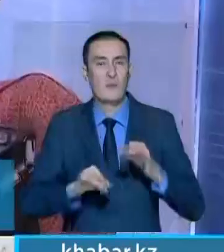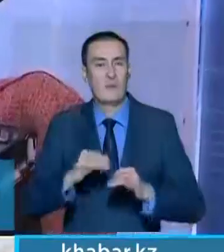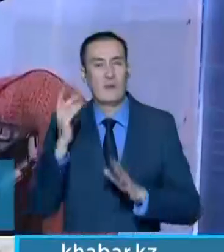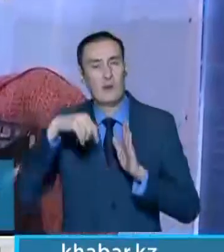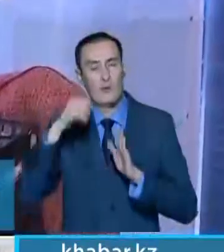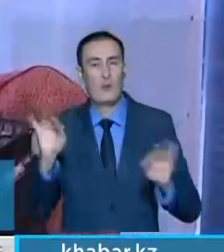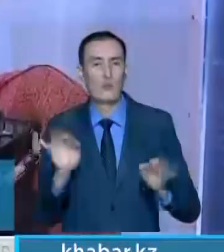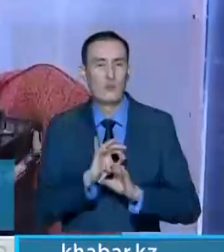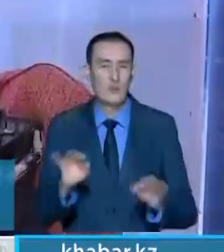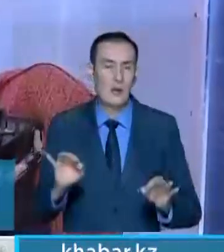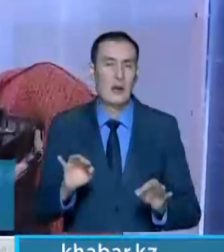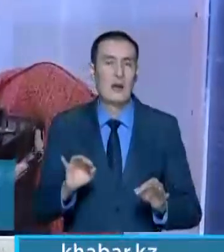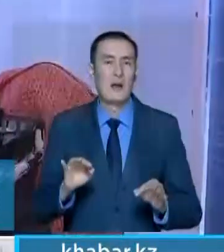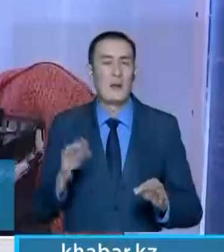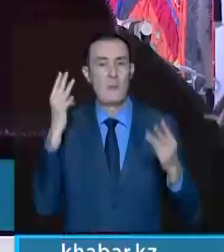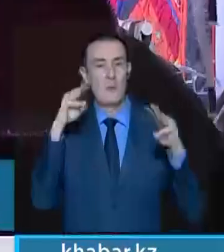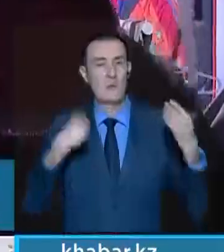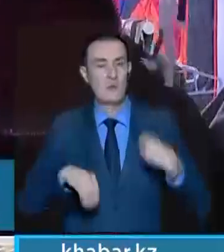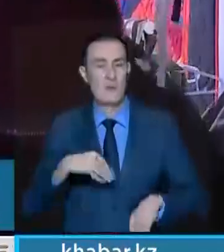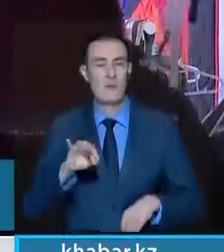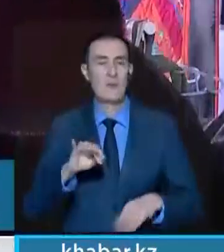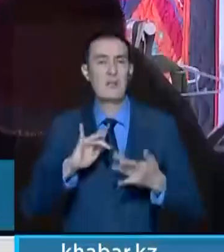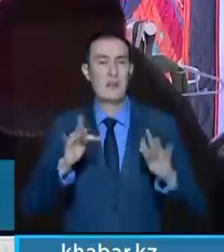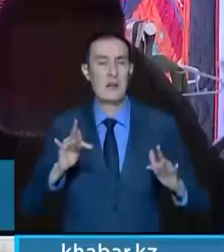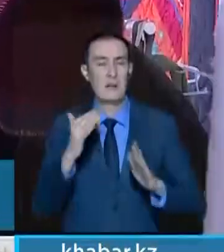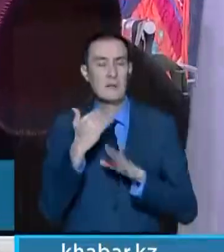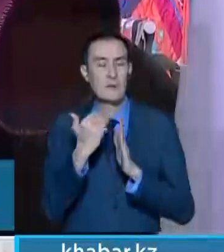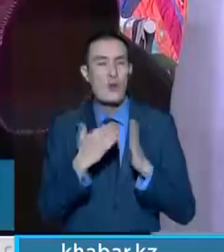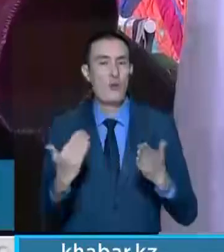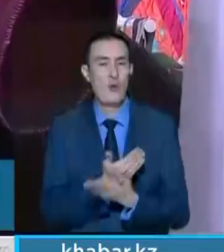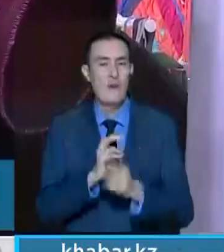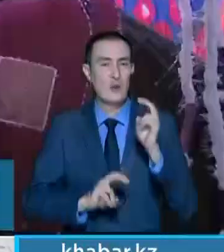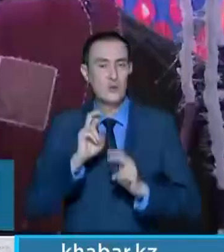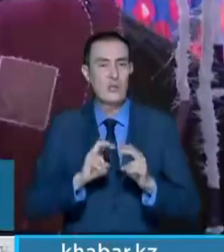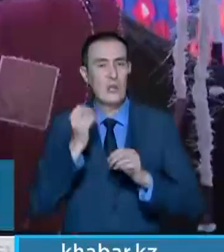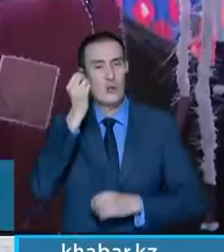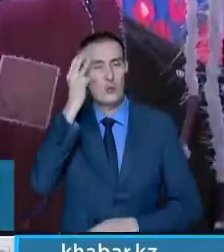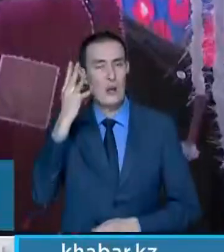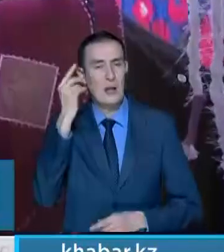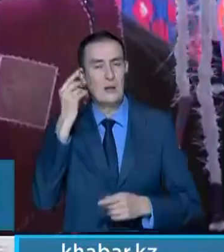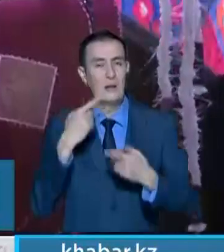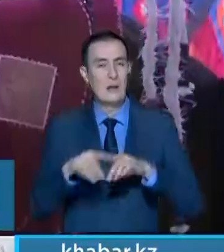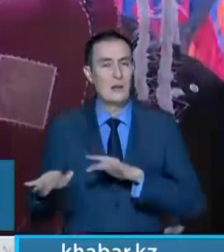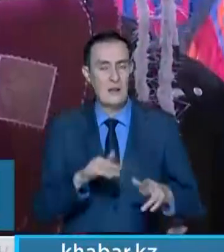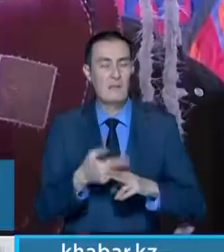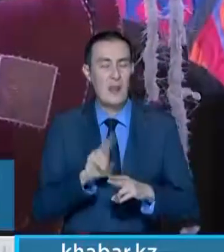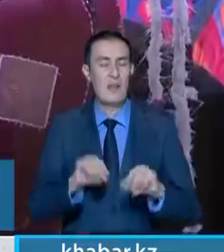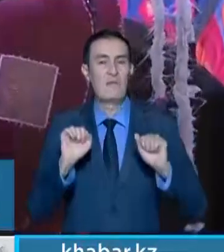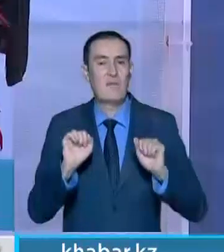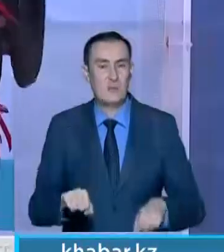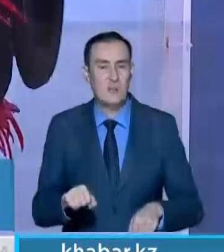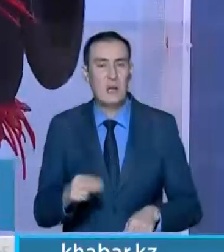музыки, образования, фэшн-индустрии и IT-сектор. Креативная индустрия основана на интеллектуальной деятельности. деятельности. Все это